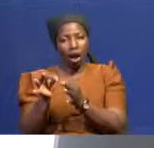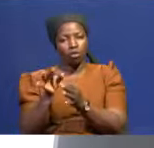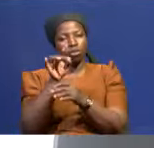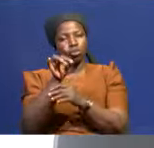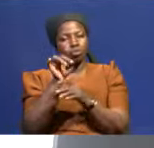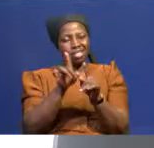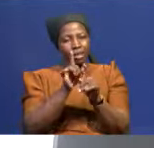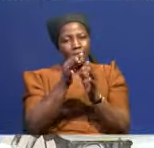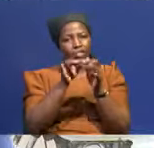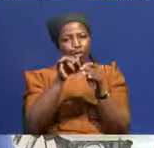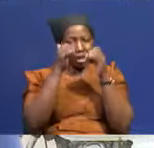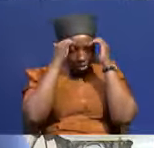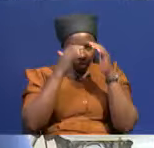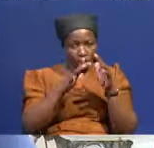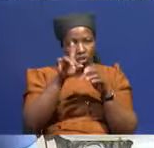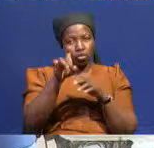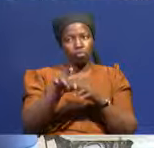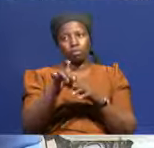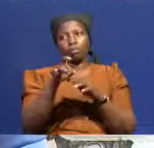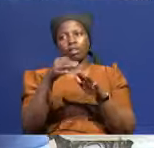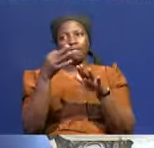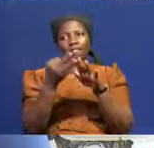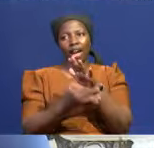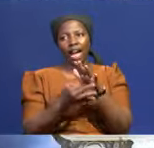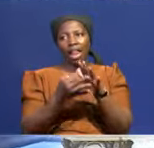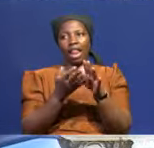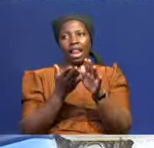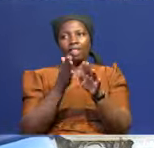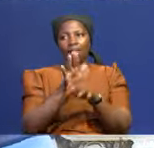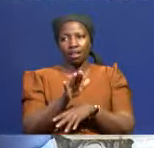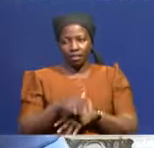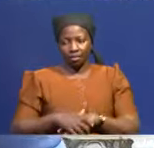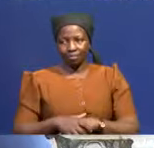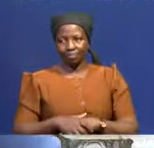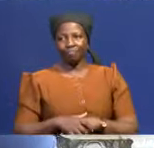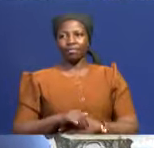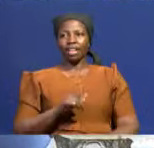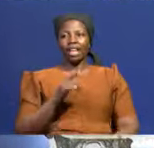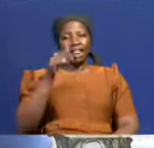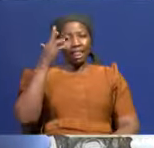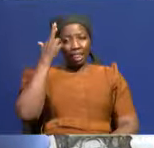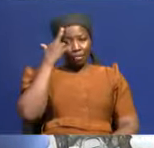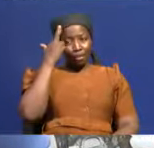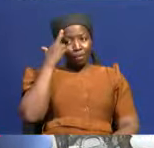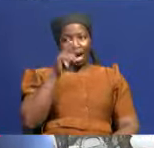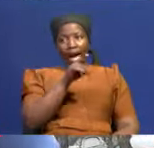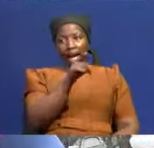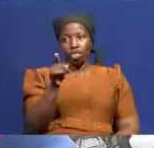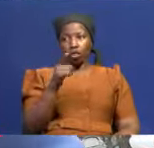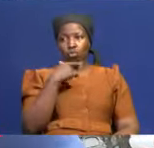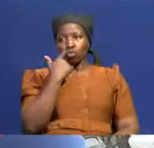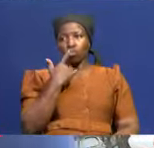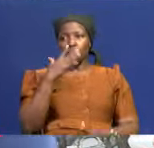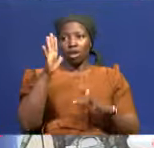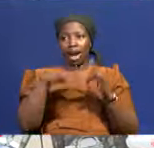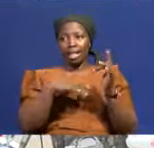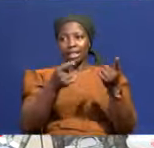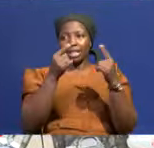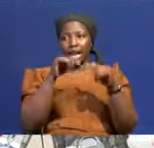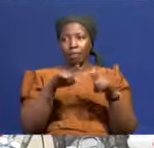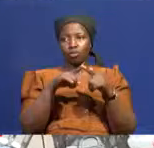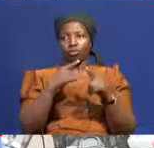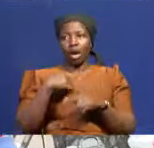unapaswa kufile return. Remember kwamba wale ambao waweze kutufikia, unaweza kujisajili